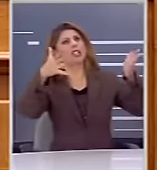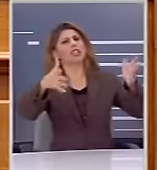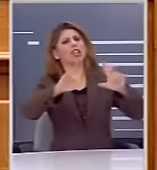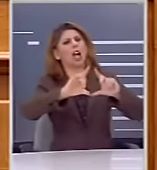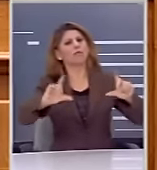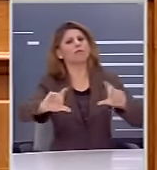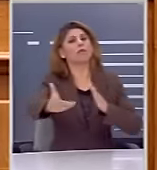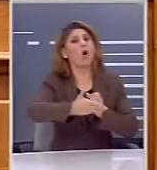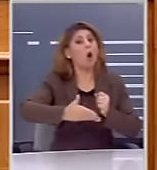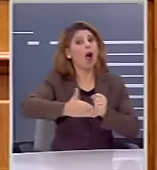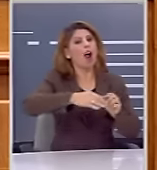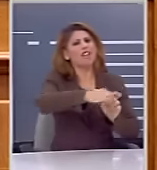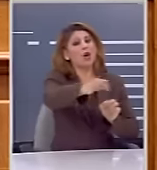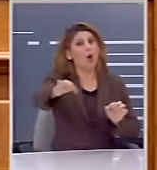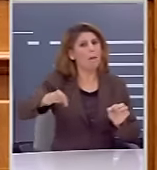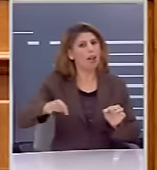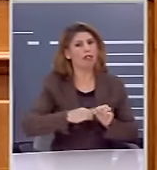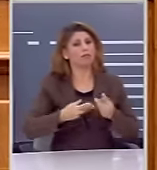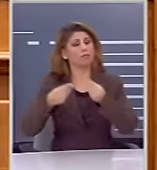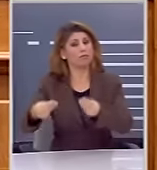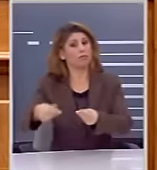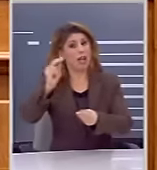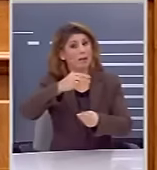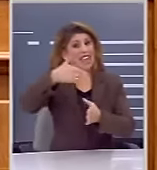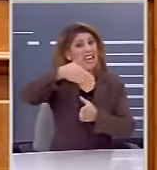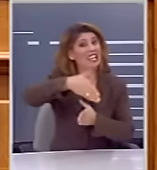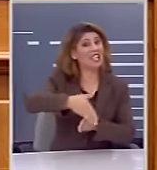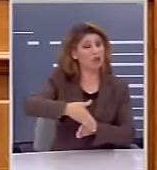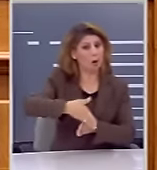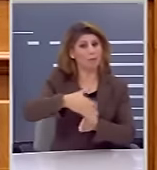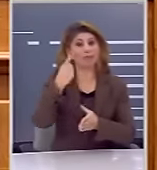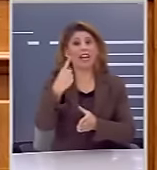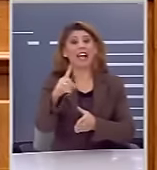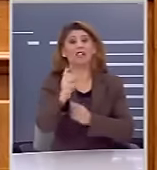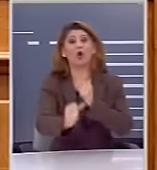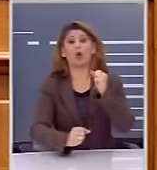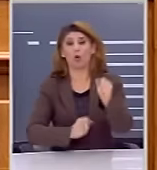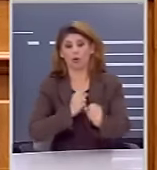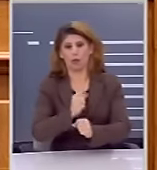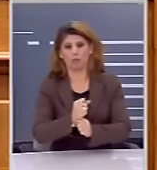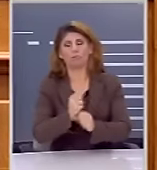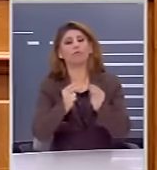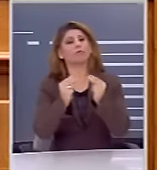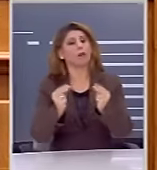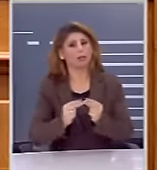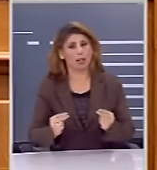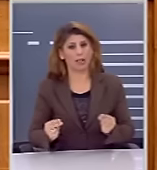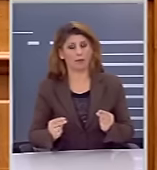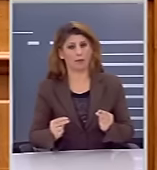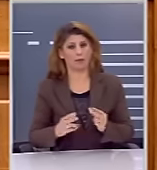Άμυνας δίνονται προς εκμετάλλευση, προς ενοικίαση για 100 χρόνια, με αποτέλεσμα